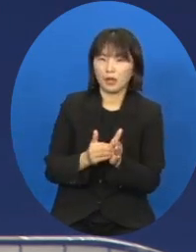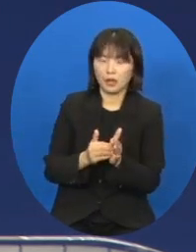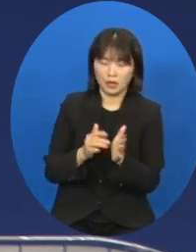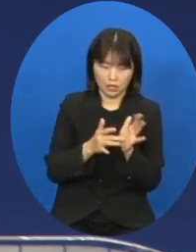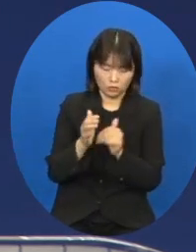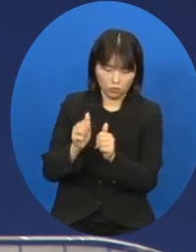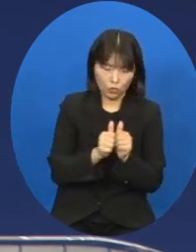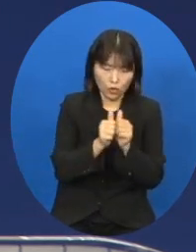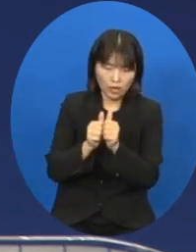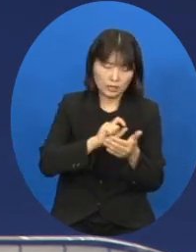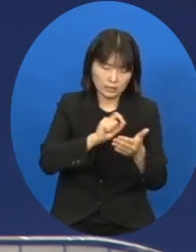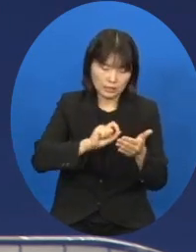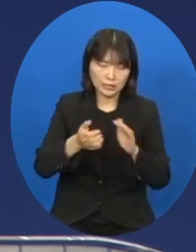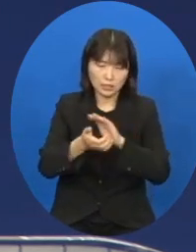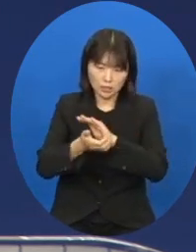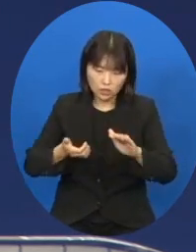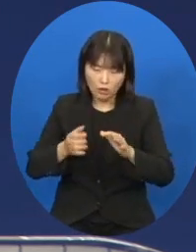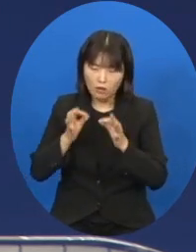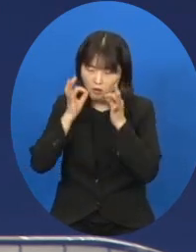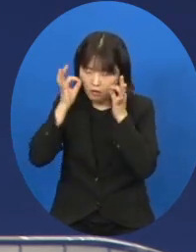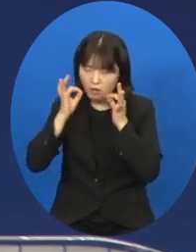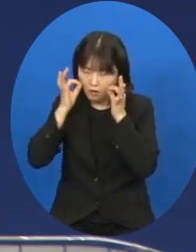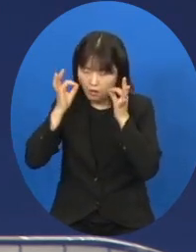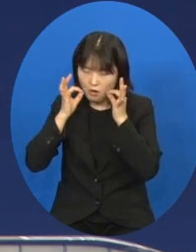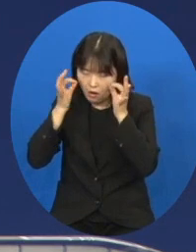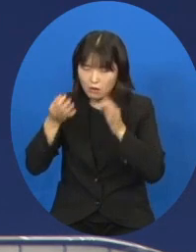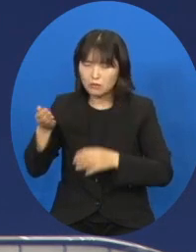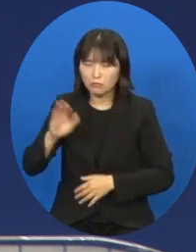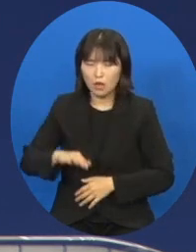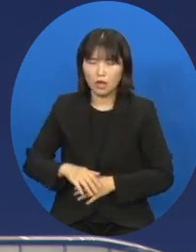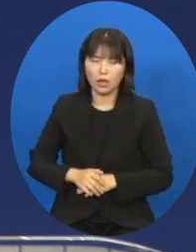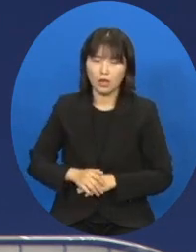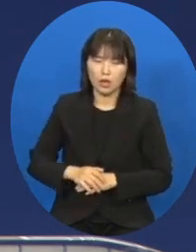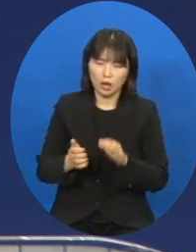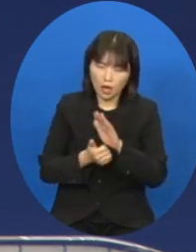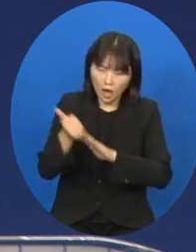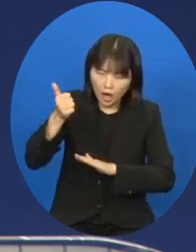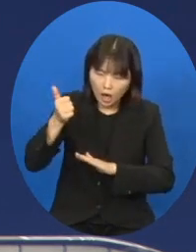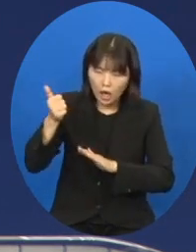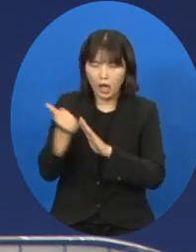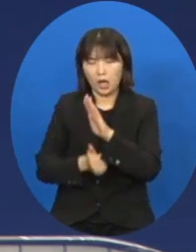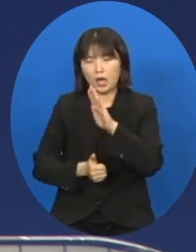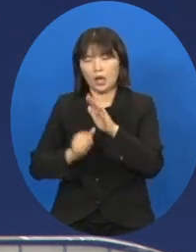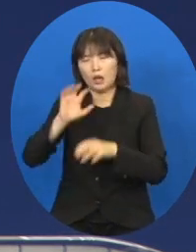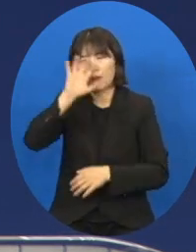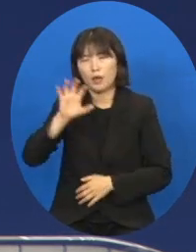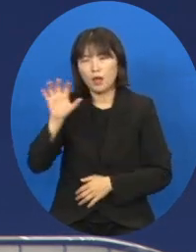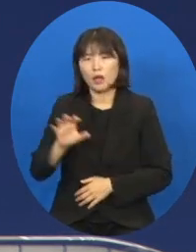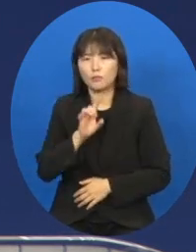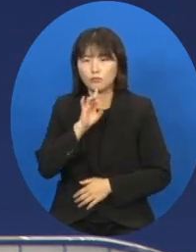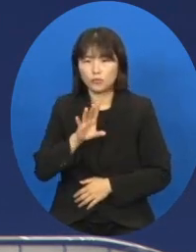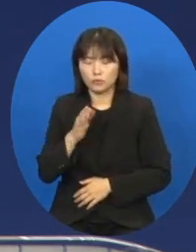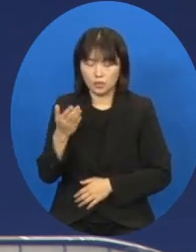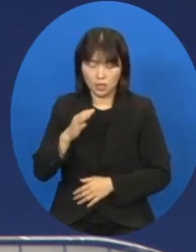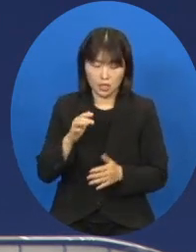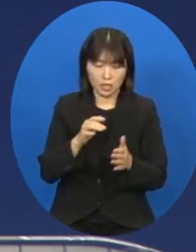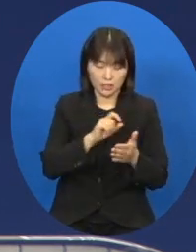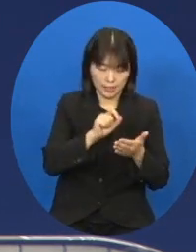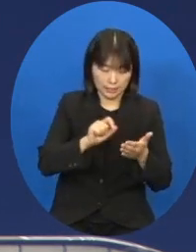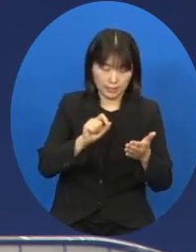동행일기 쓰기 전에도 노력은 해보았지만 되다 안 되다 반복이었다. 그러나 일기를 쓰고